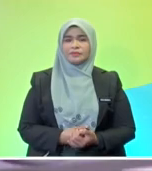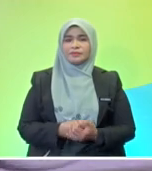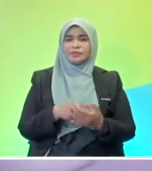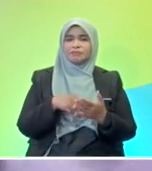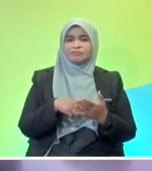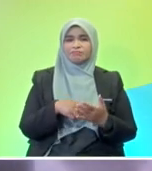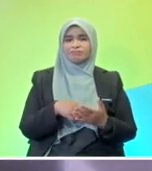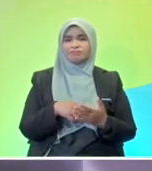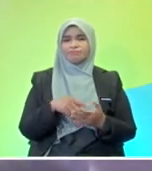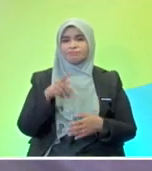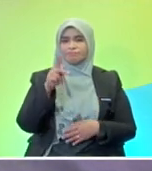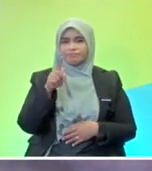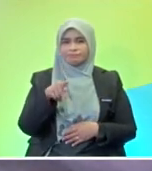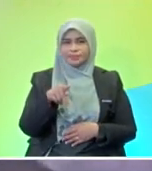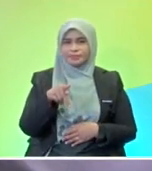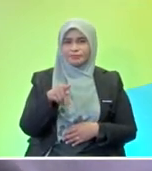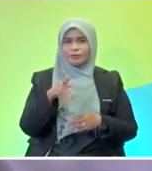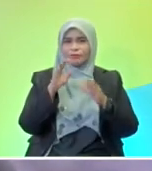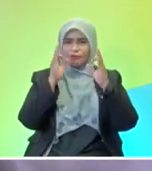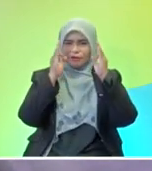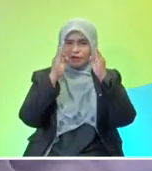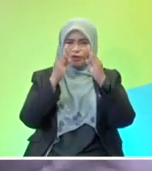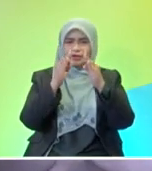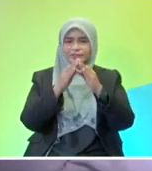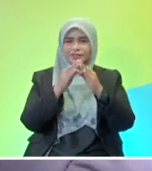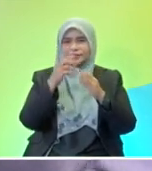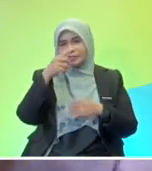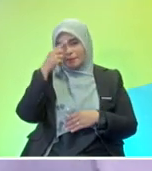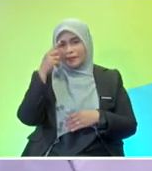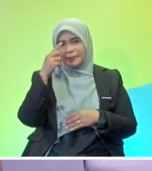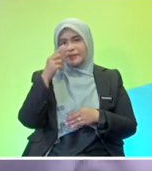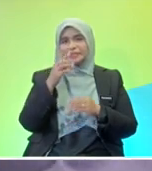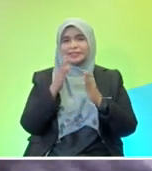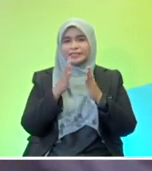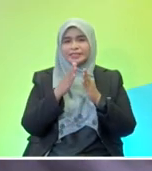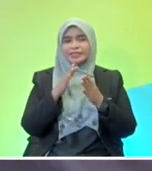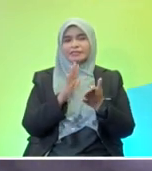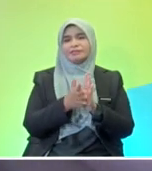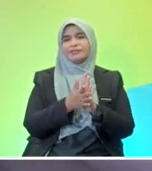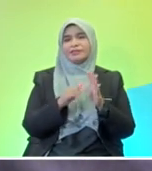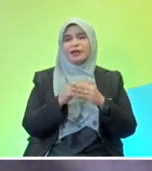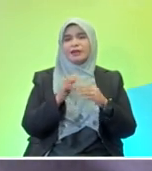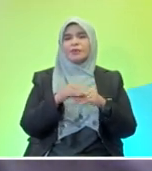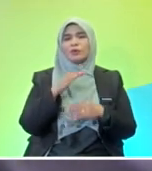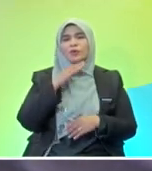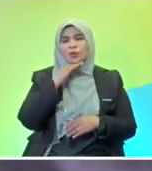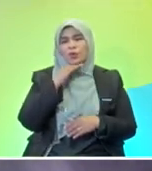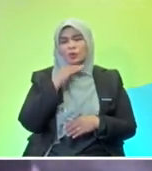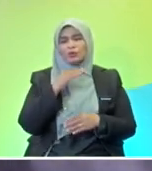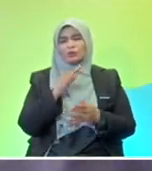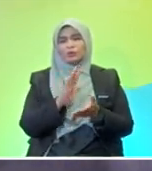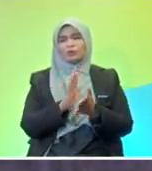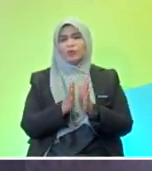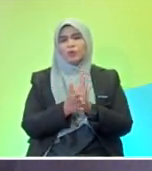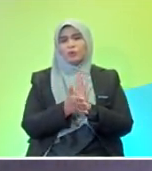agak memerlukan fokus cikgu. Teliti sikit. Tangan kotor sikitlah Fika. Betul. Biasalah cikgu bila buat seni